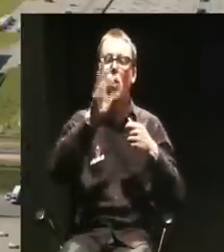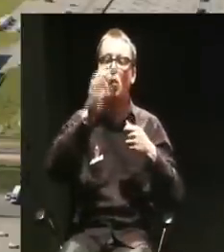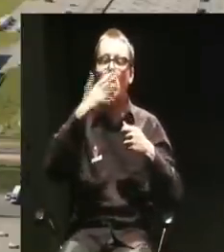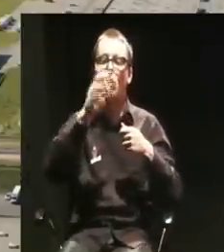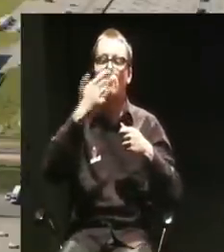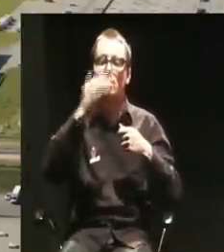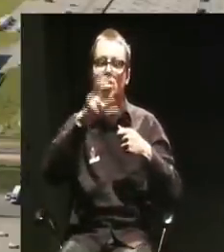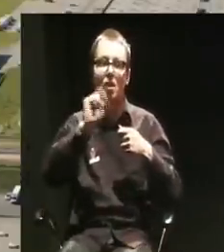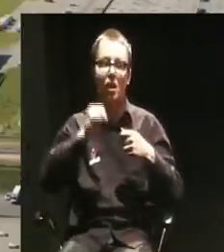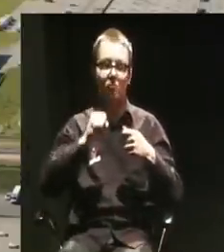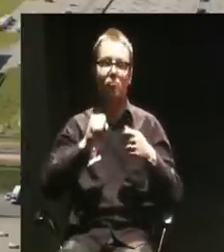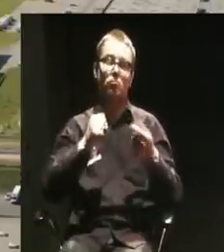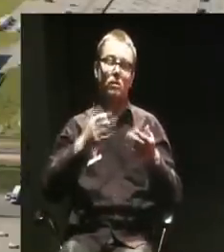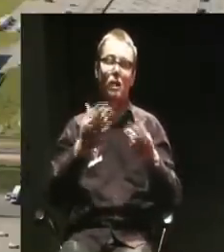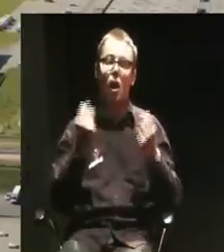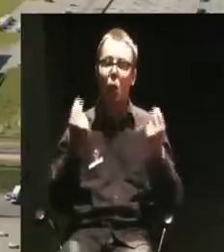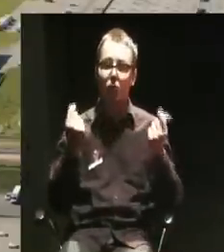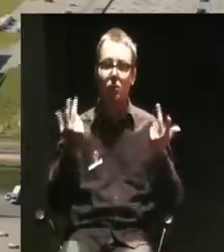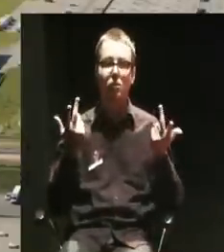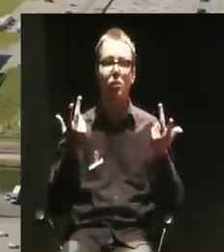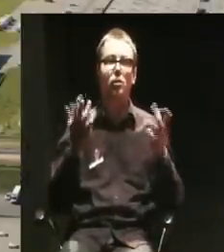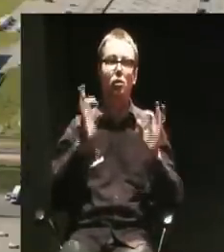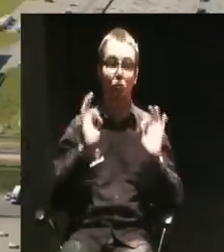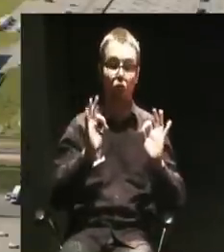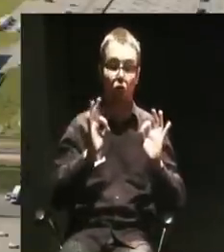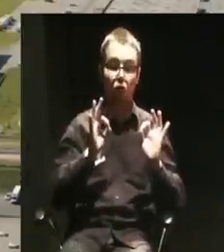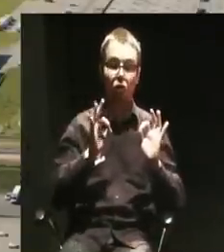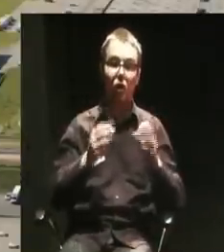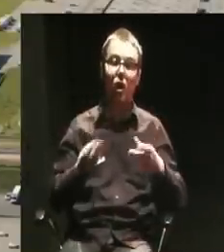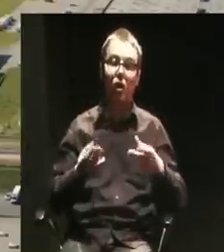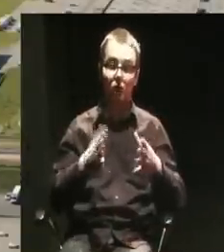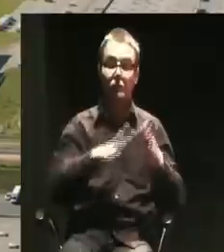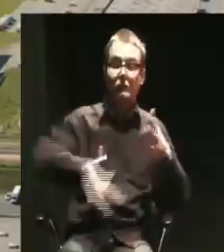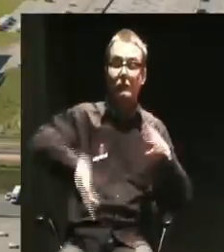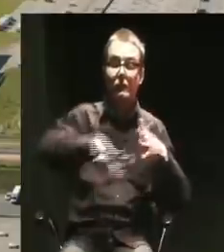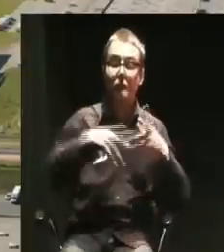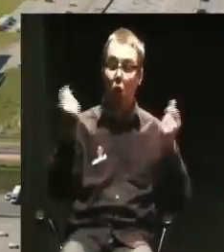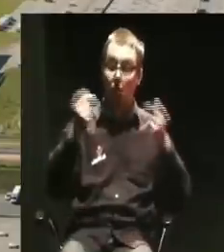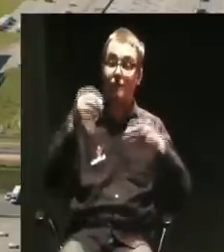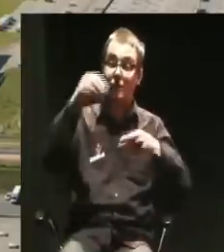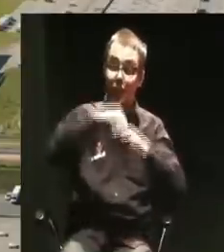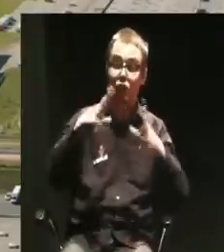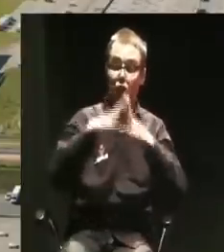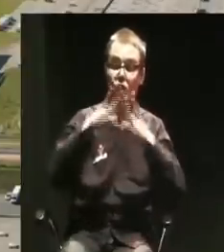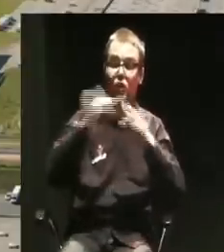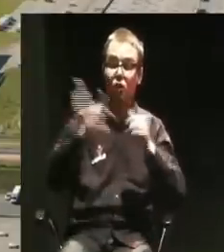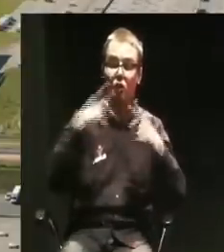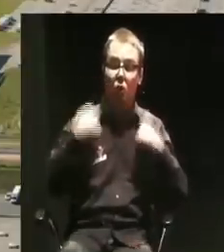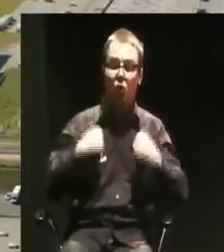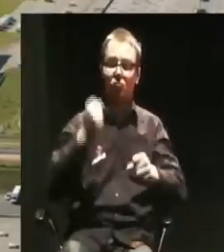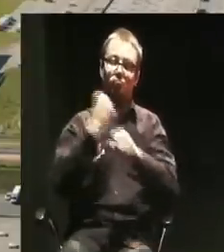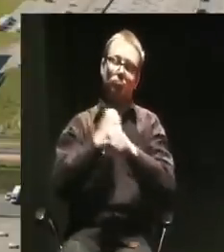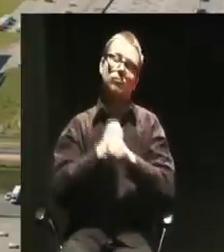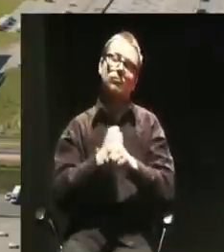Dzisiaj strefa ekonomiczna to jest praktycznie 10 tysięcy miejsc pracy. Miejsc pracy